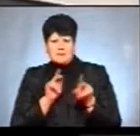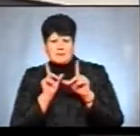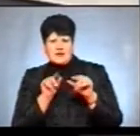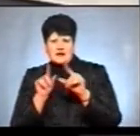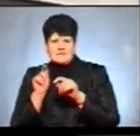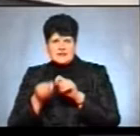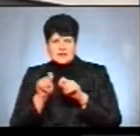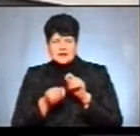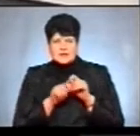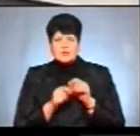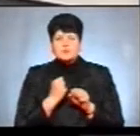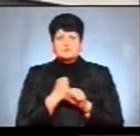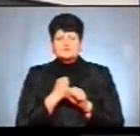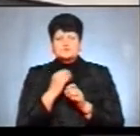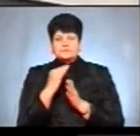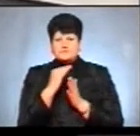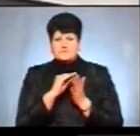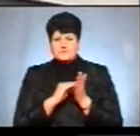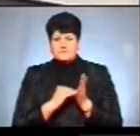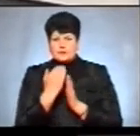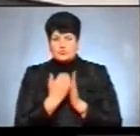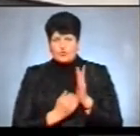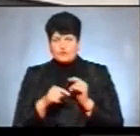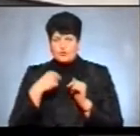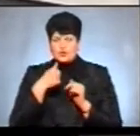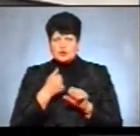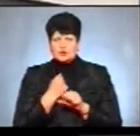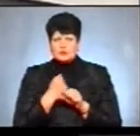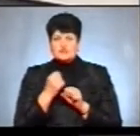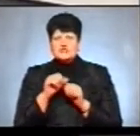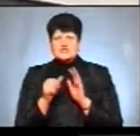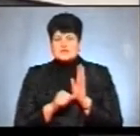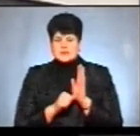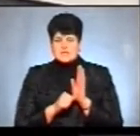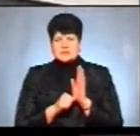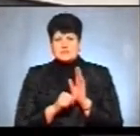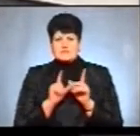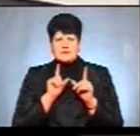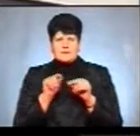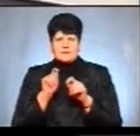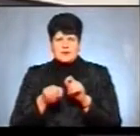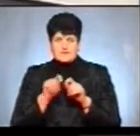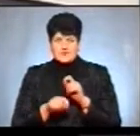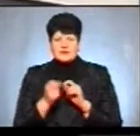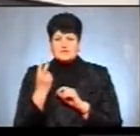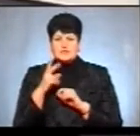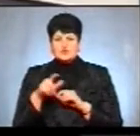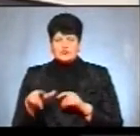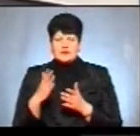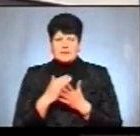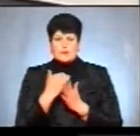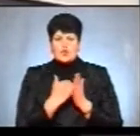протоколи. В цьому році зроблено 16 рейдів, на 12 чоловік вже складені протоколи. І також матеріали всі, оскільки